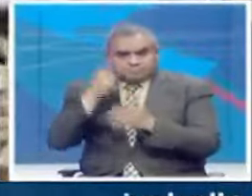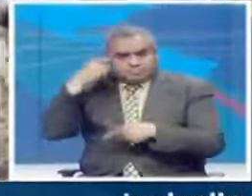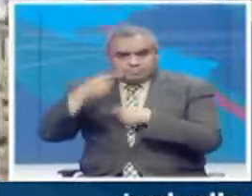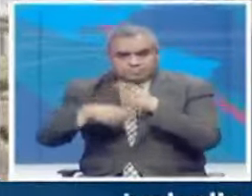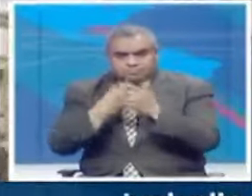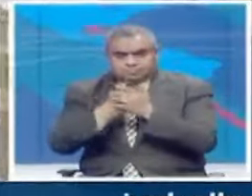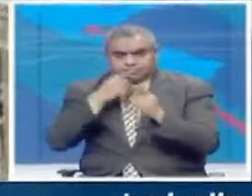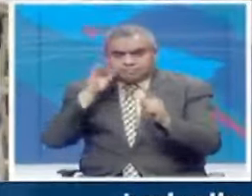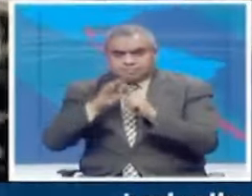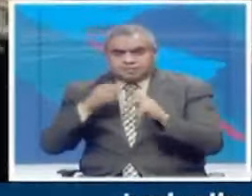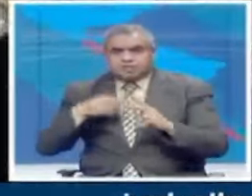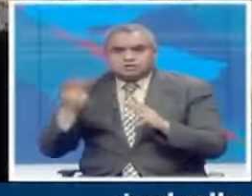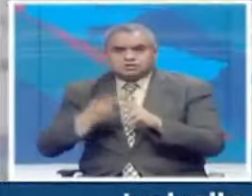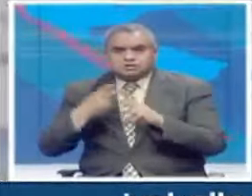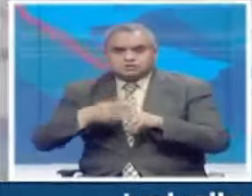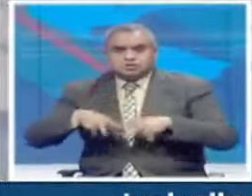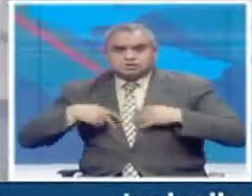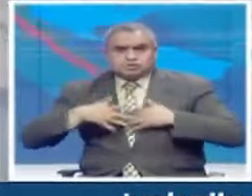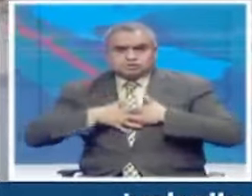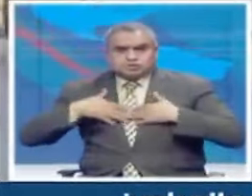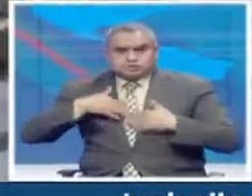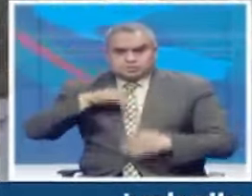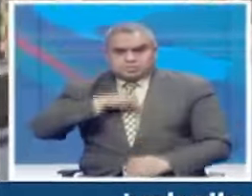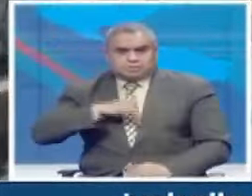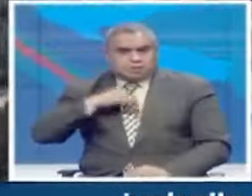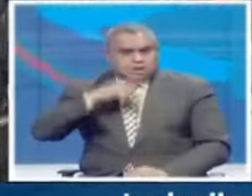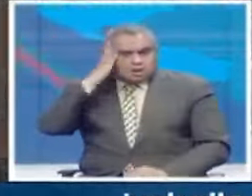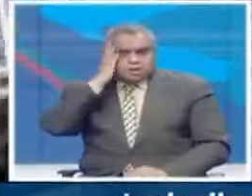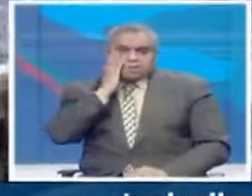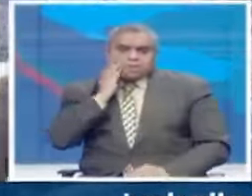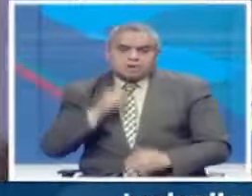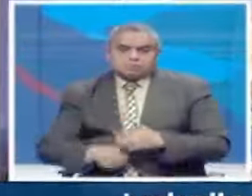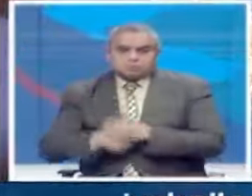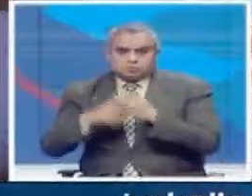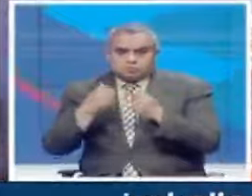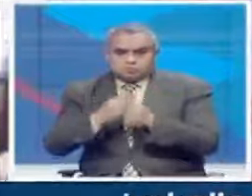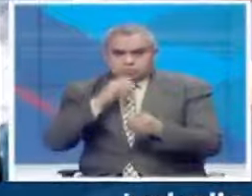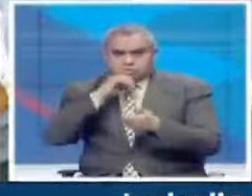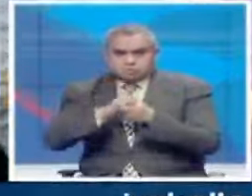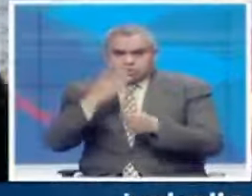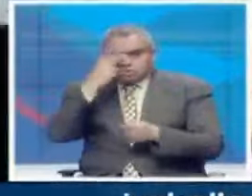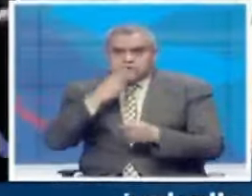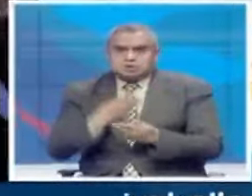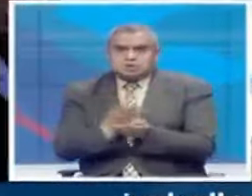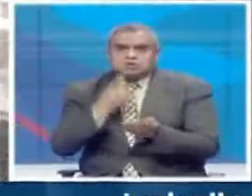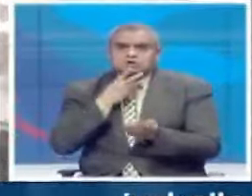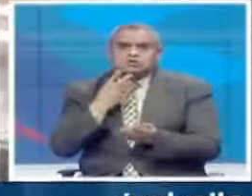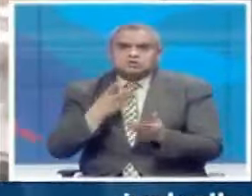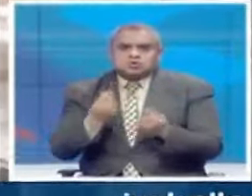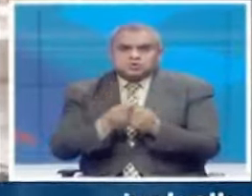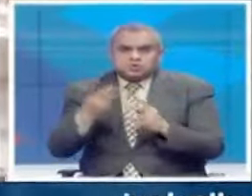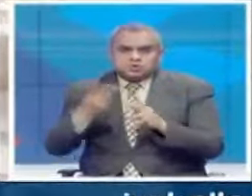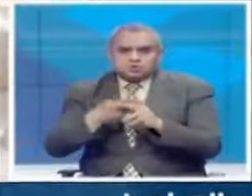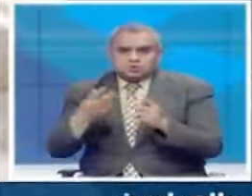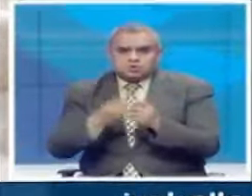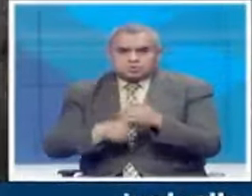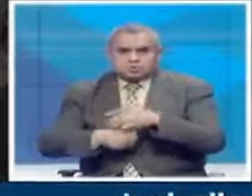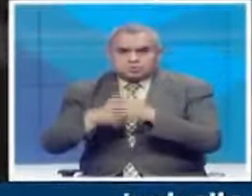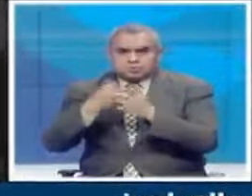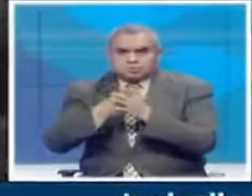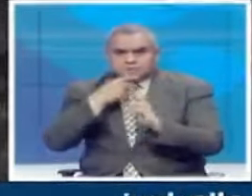اتسمت بطابع شعبي يعبر عن مدى عمق ومتانة العلاقة بين الشرطة والشعب، والتي تجسدها